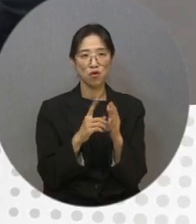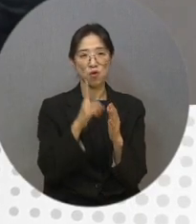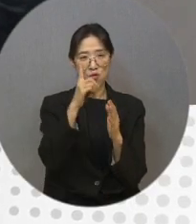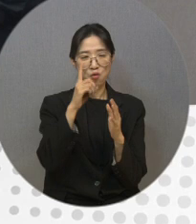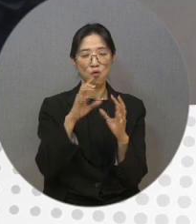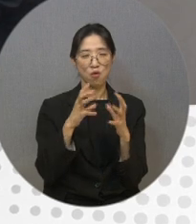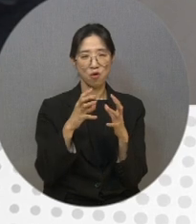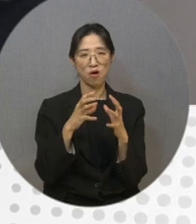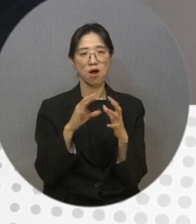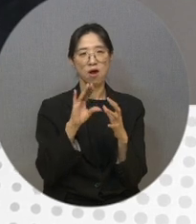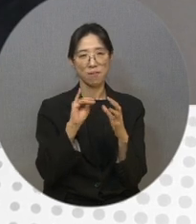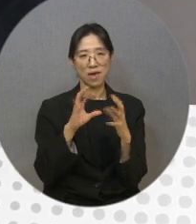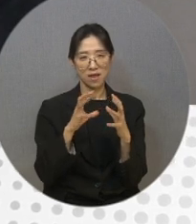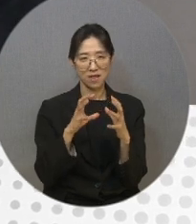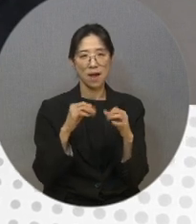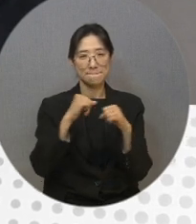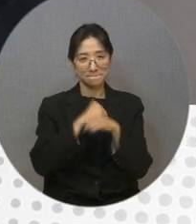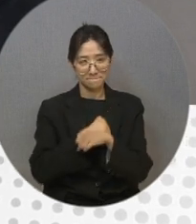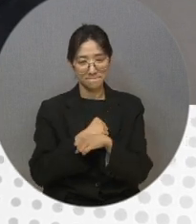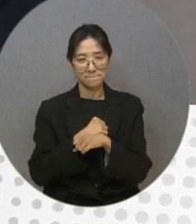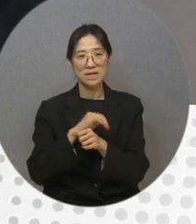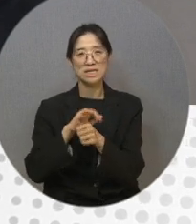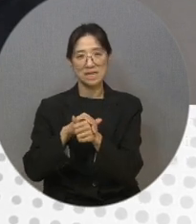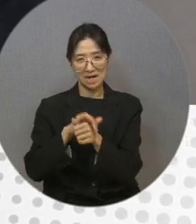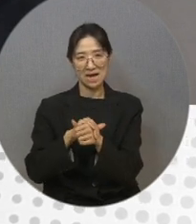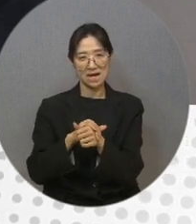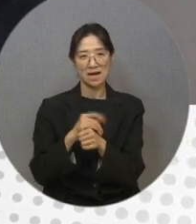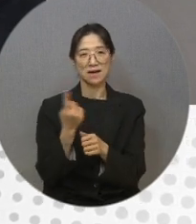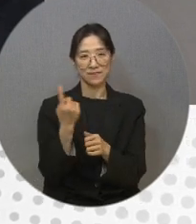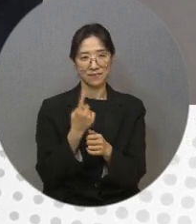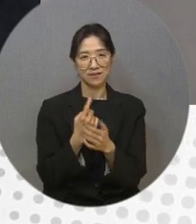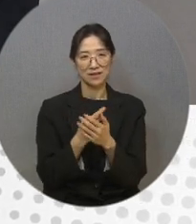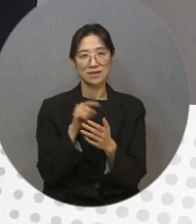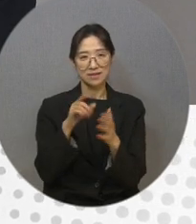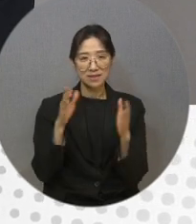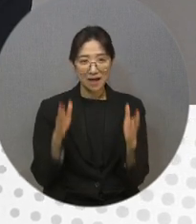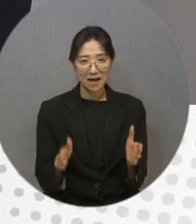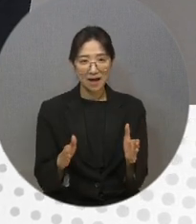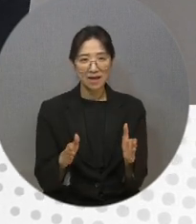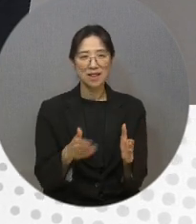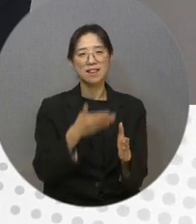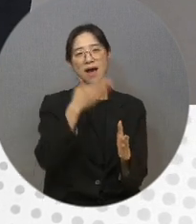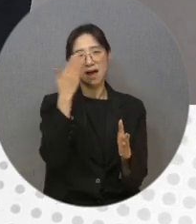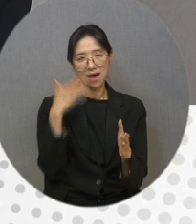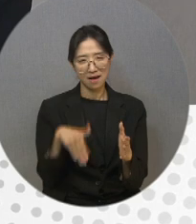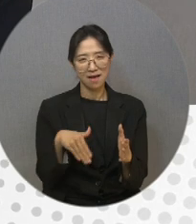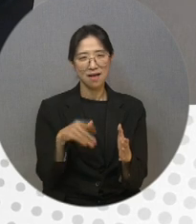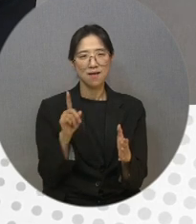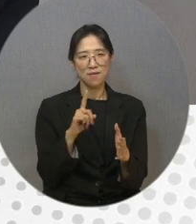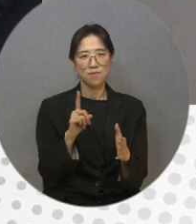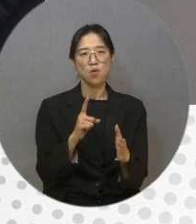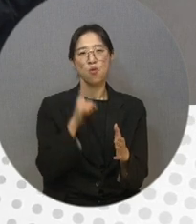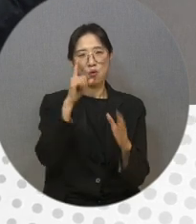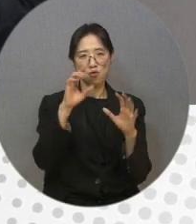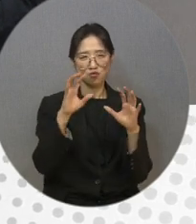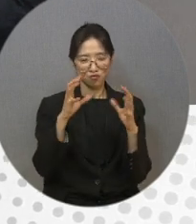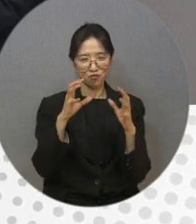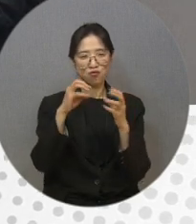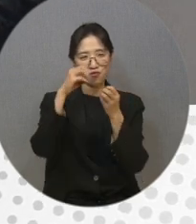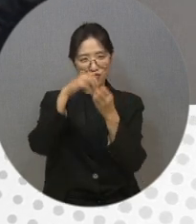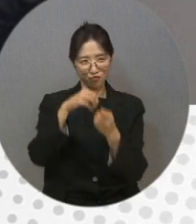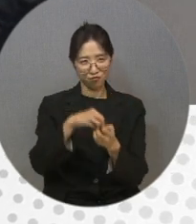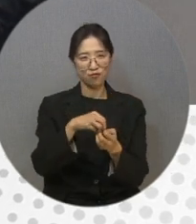백제가 또 멸망하면서 신라가 오게 되죠. 그 사이에 다행스러우게 고구려의 후예인